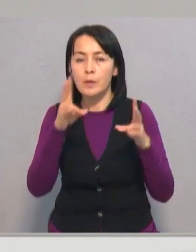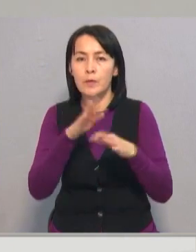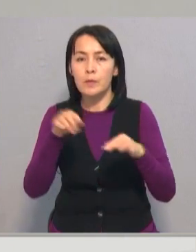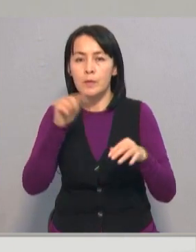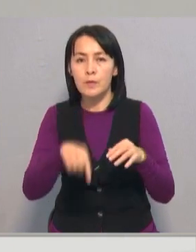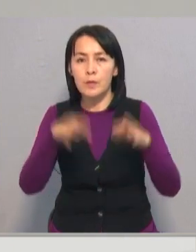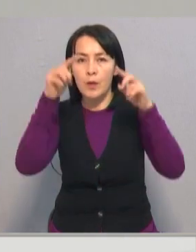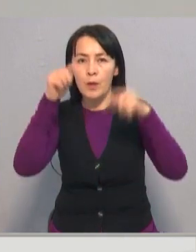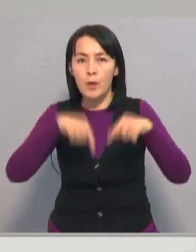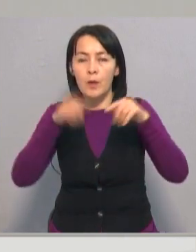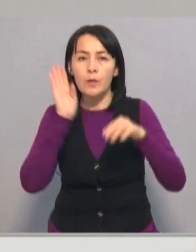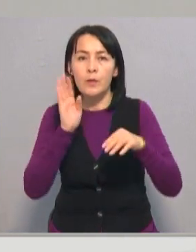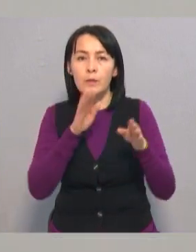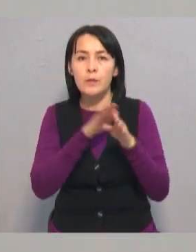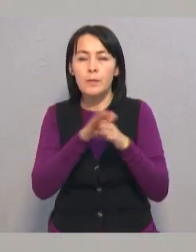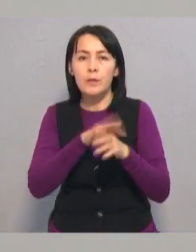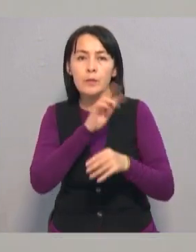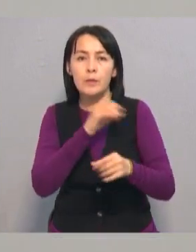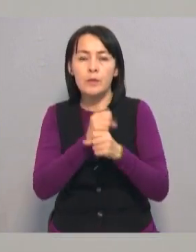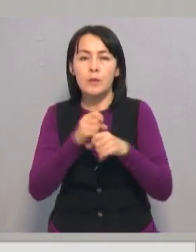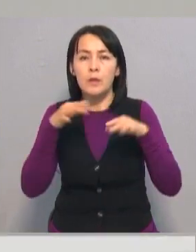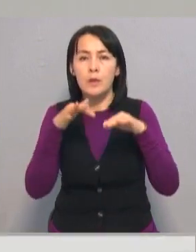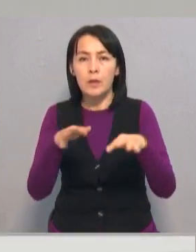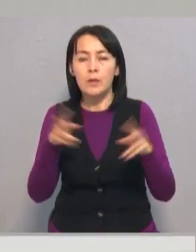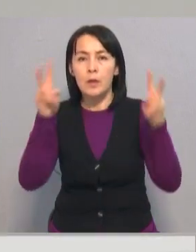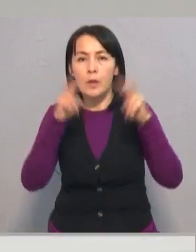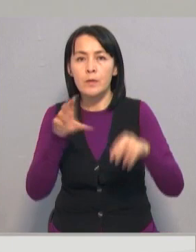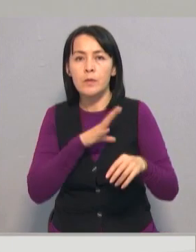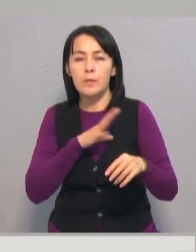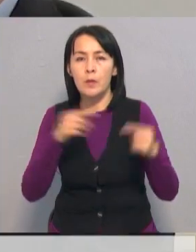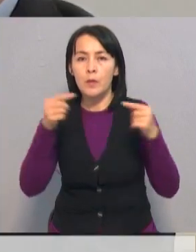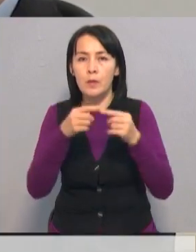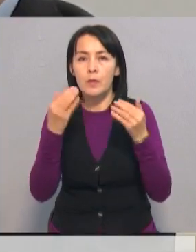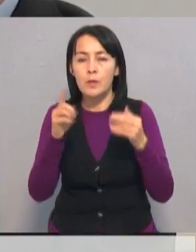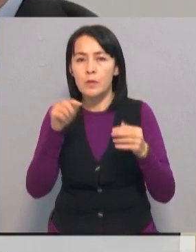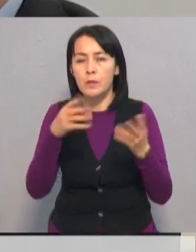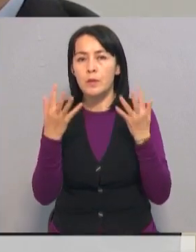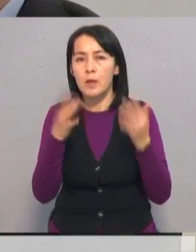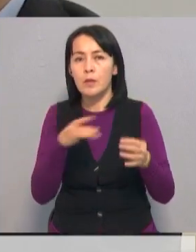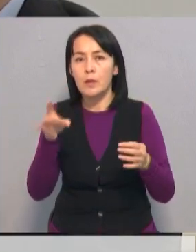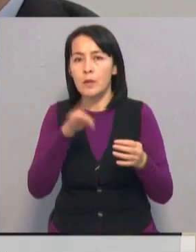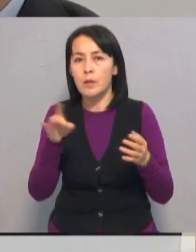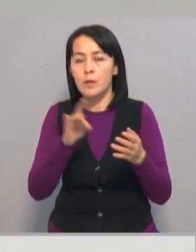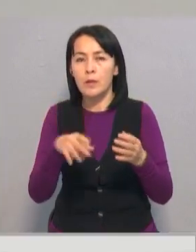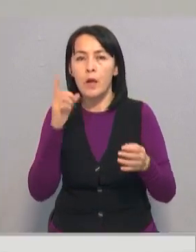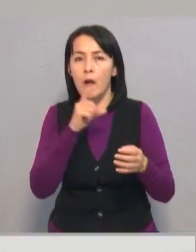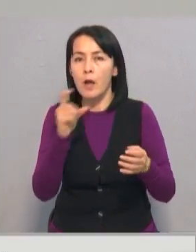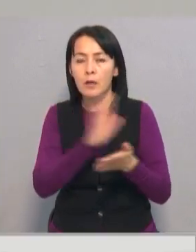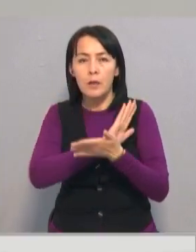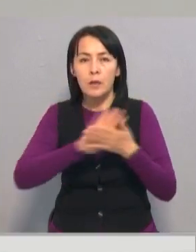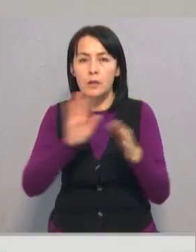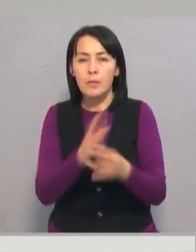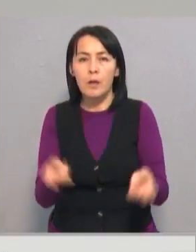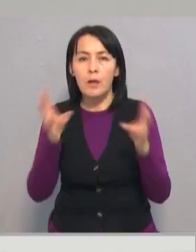пропуска паводковых вод проведён ряд работ в результате проверки было установлено что в некоторых районах не очищены канавы и